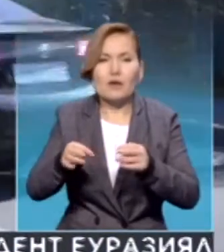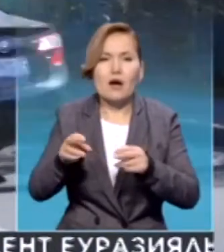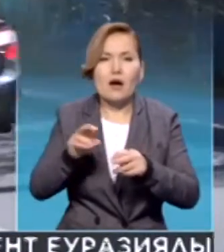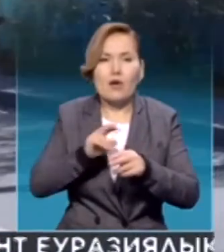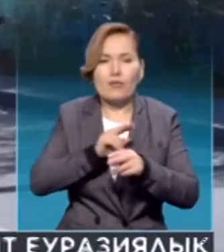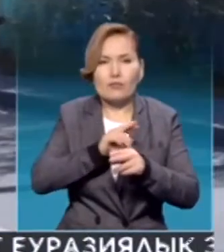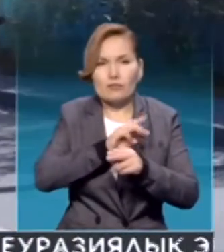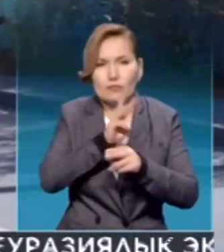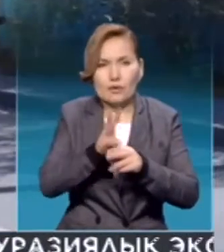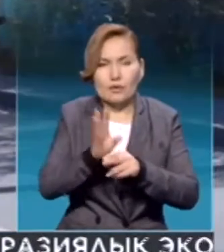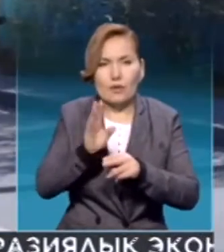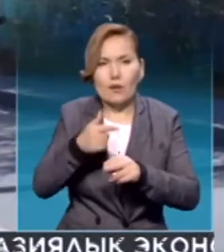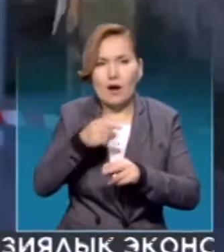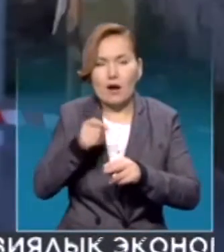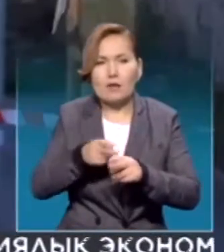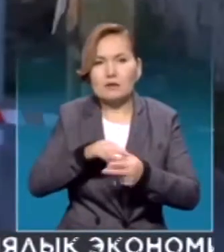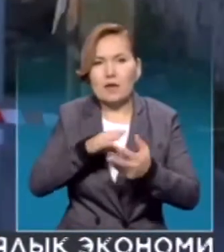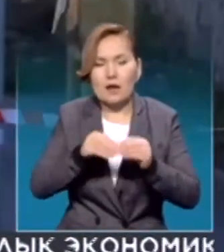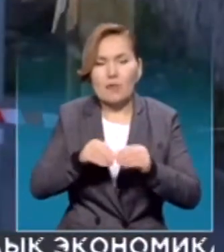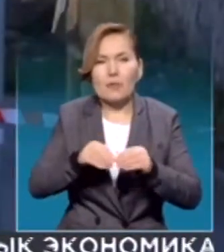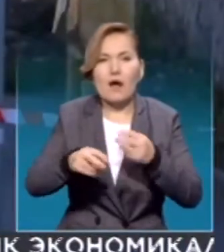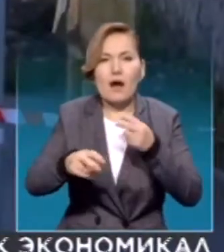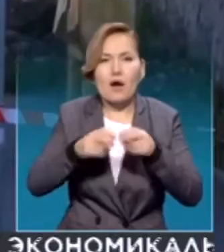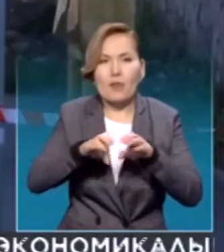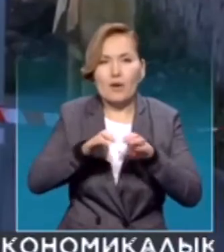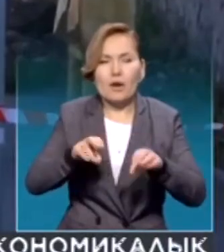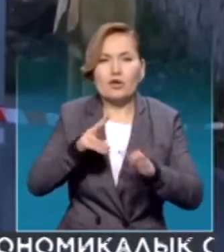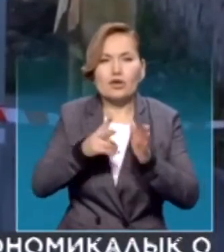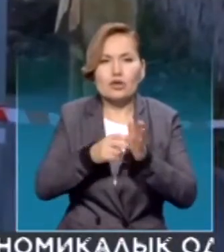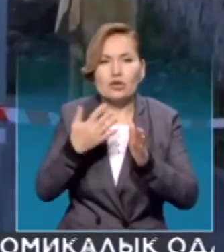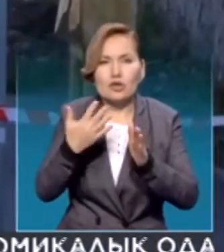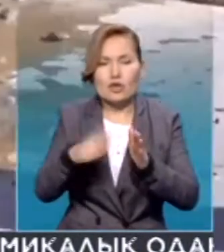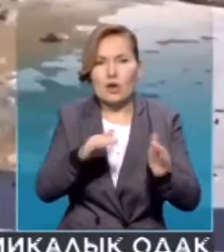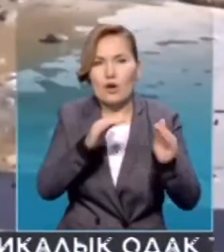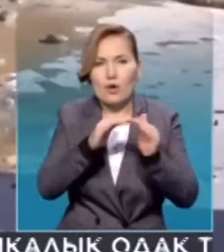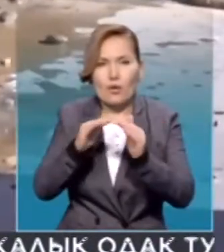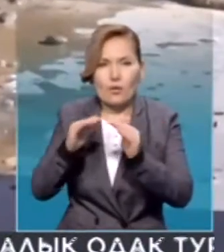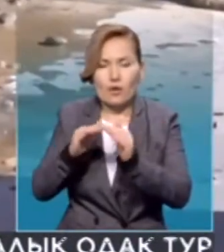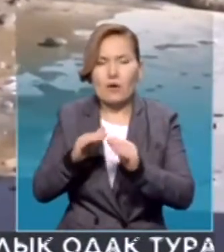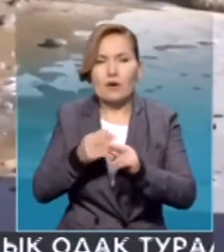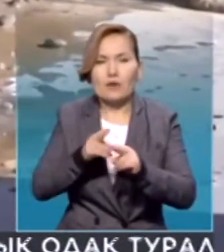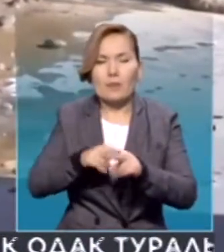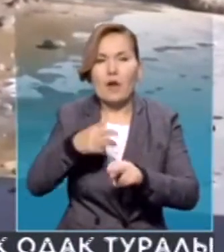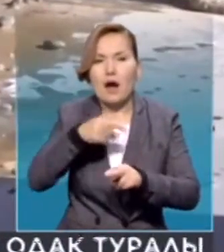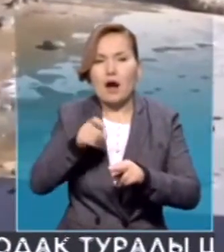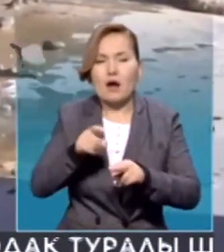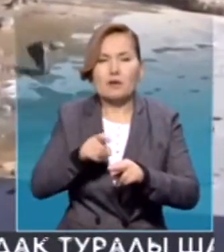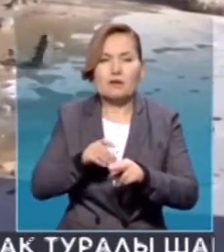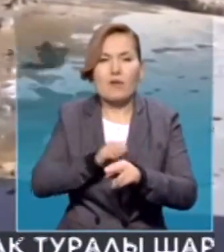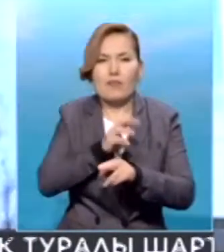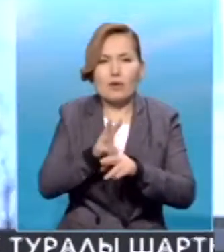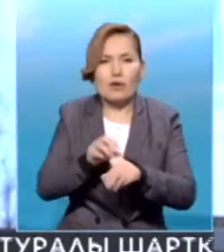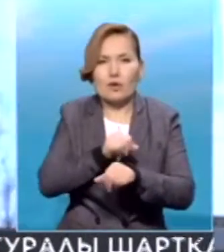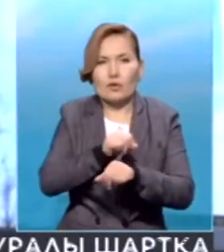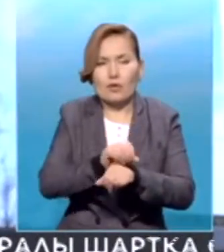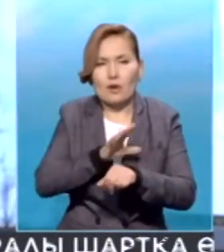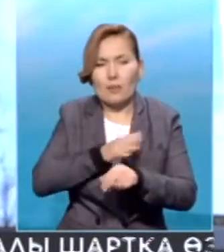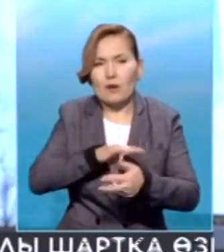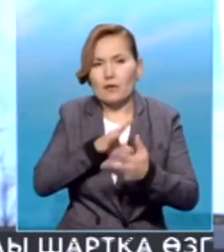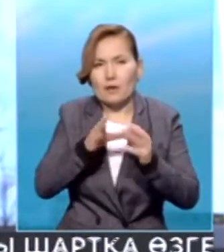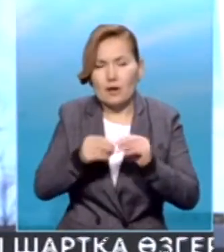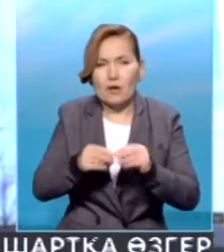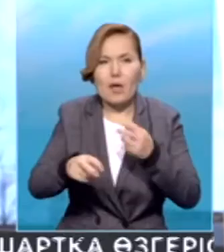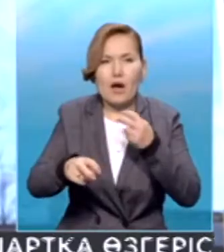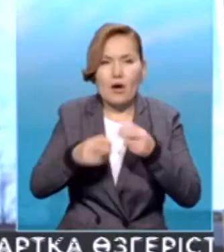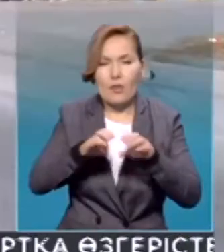курганда жер астындагы жартылай кысымды кубурдан газ чыгып, 750'ден астам үйге көгүлдүр отун берүү токтотулду. Казыркы таңда газ таратуучу мекеме апаттын